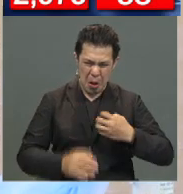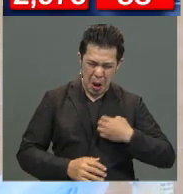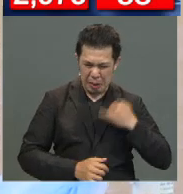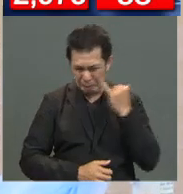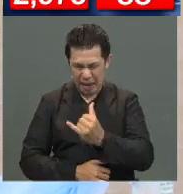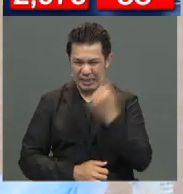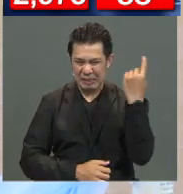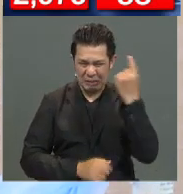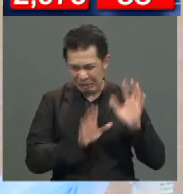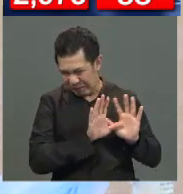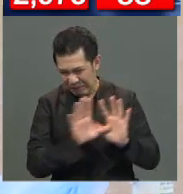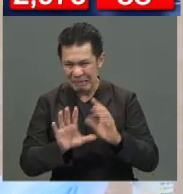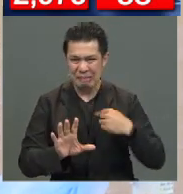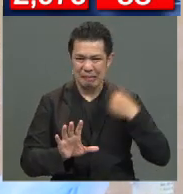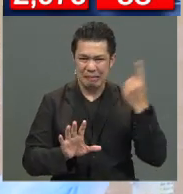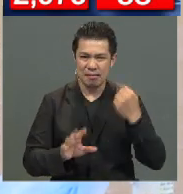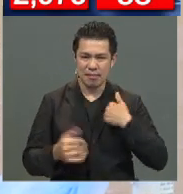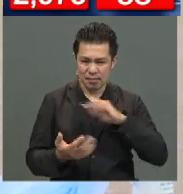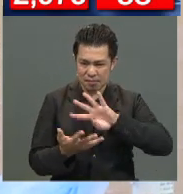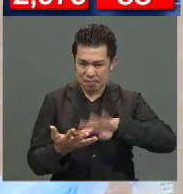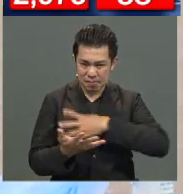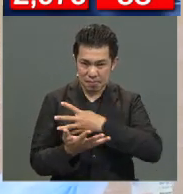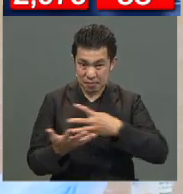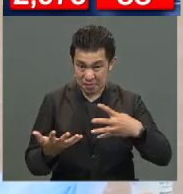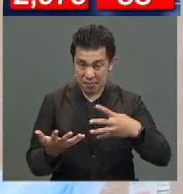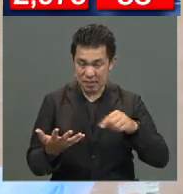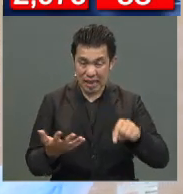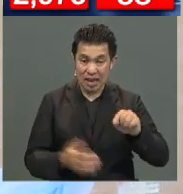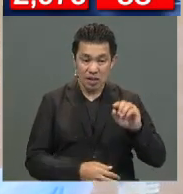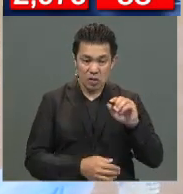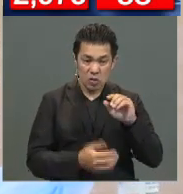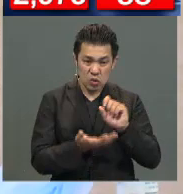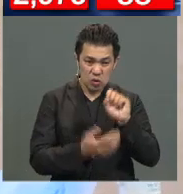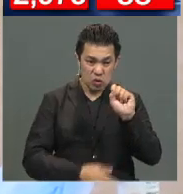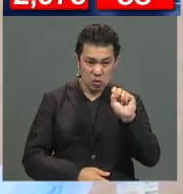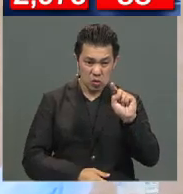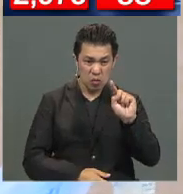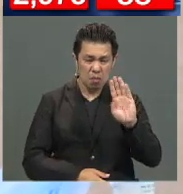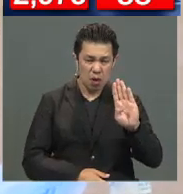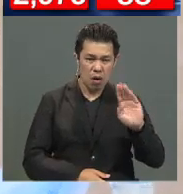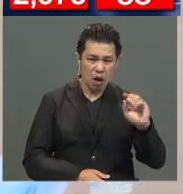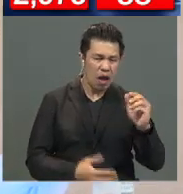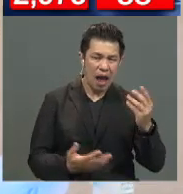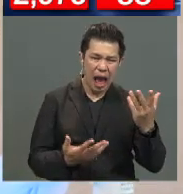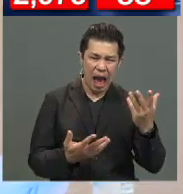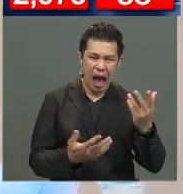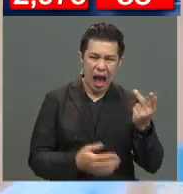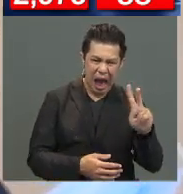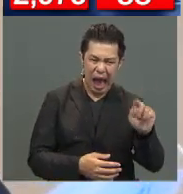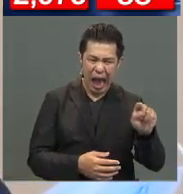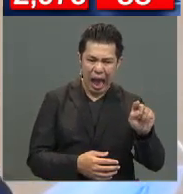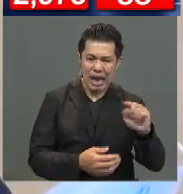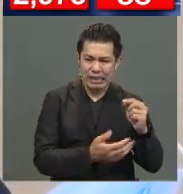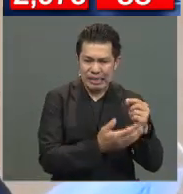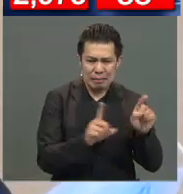ฉะนั้นการคลายล็อกของศูนย์บริหารโควิดเนี่ยเขาเริ่มคลายแล้วแต่มาตรการในการที่จะให้คน